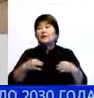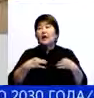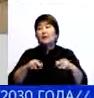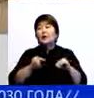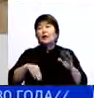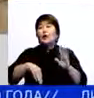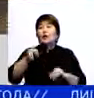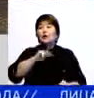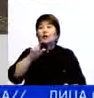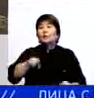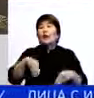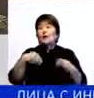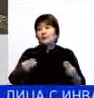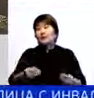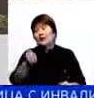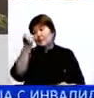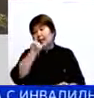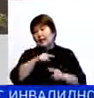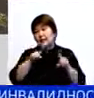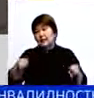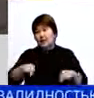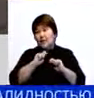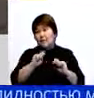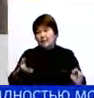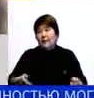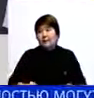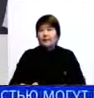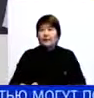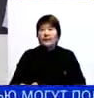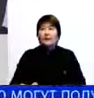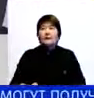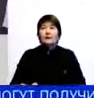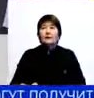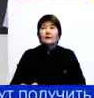праздником, лучшим работникам вручила благодарственные письма.